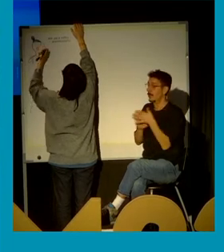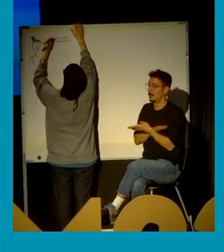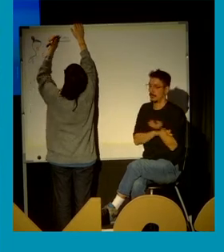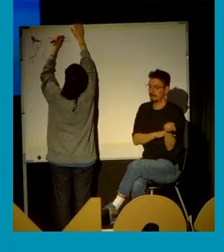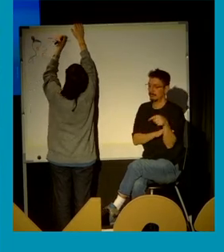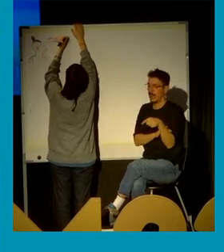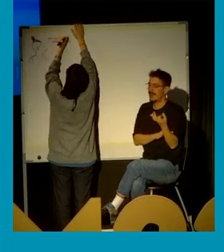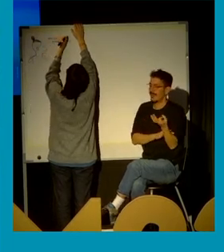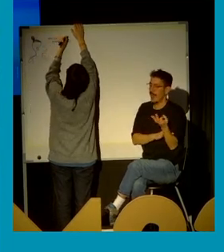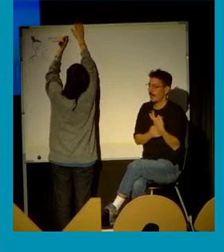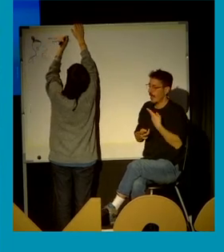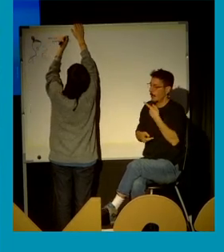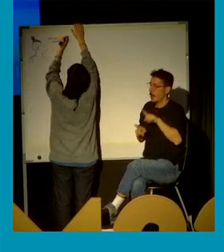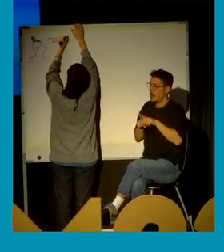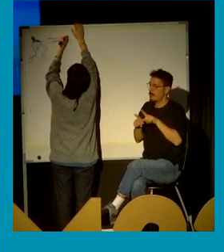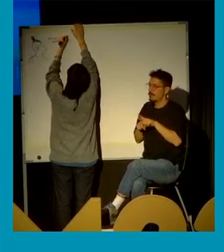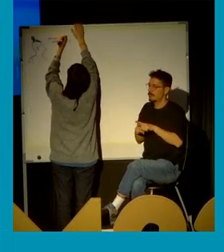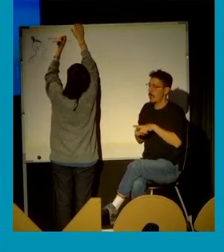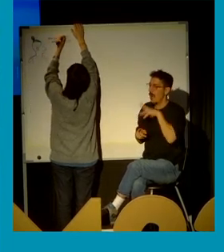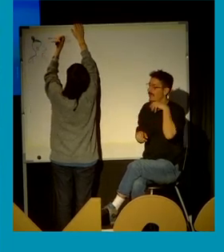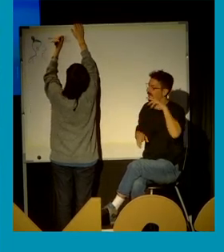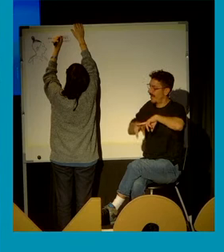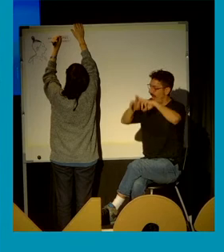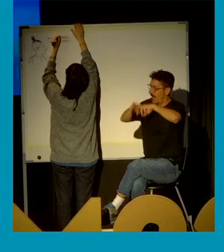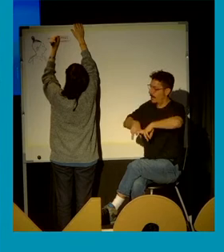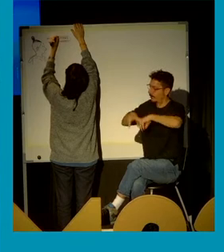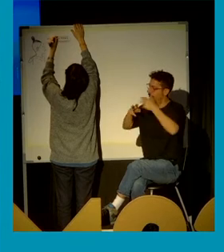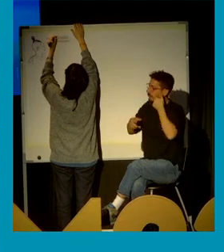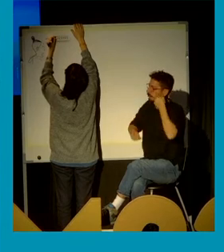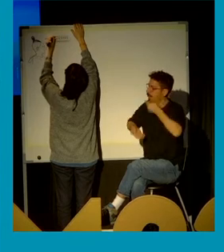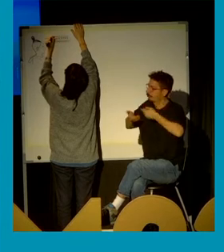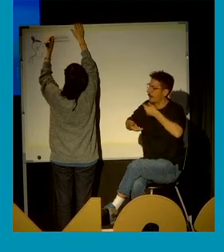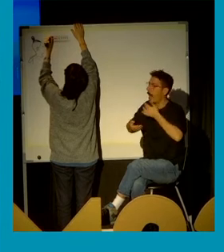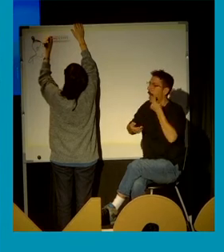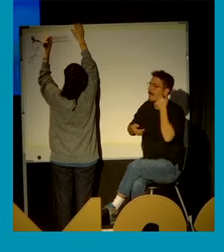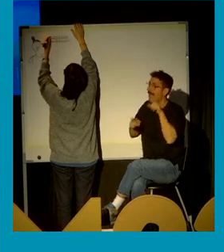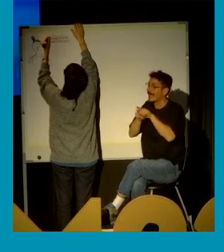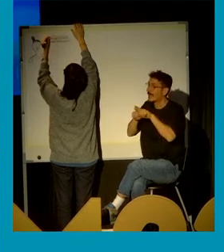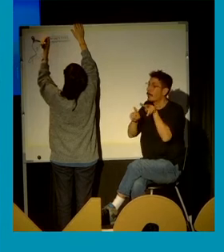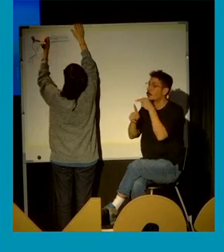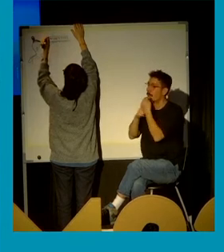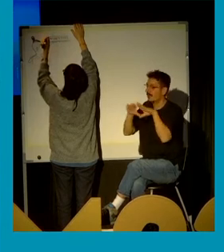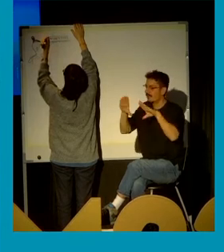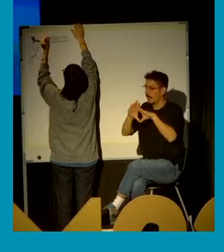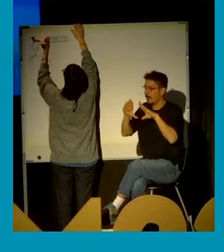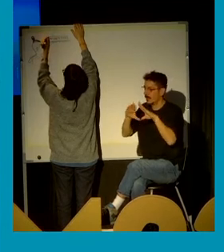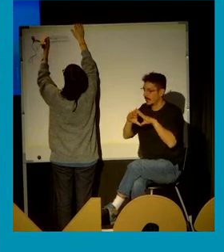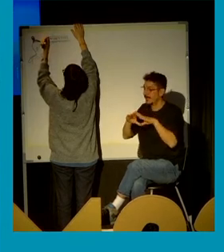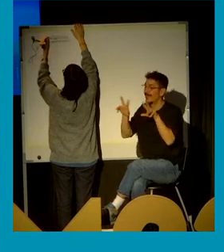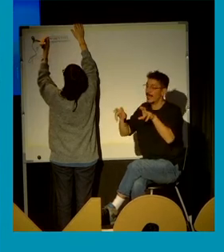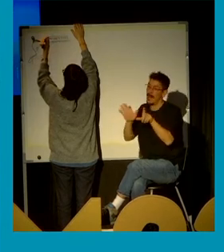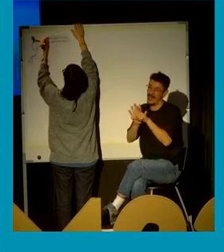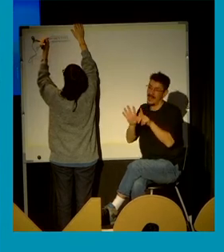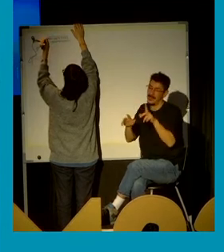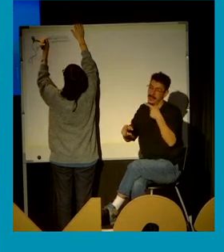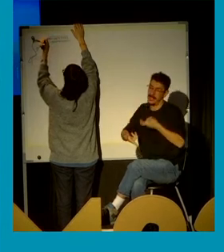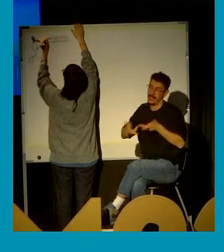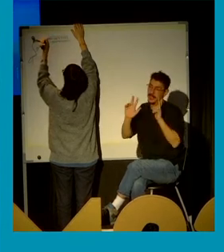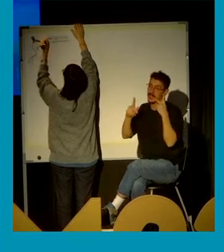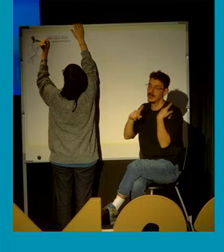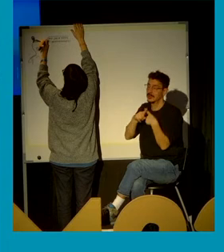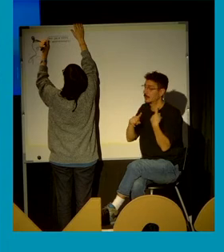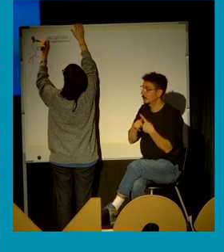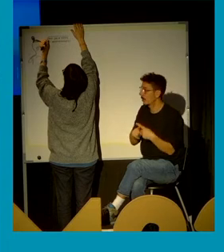valoració crítica, a una valoració feminista de les noves lleis, en aquest cas de les lleis de libertat sexual, i crec